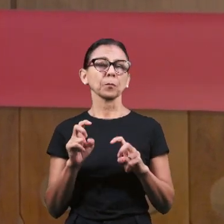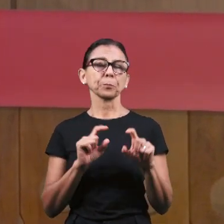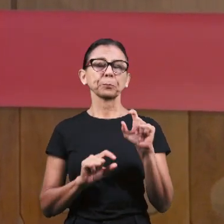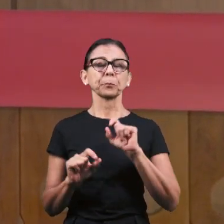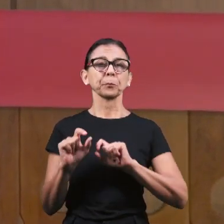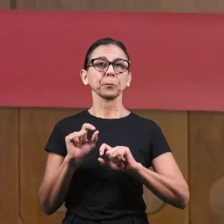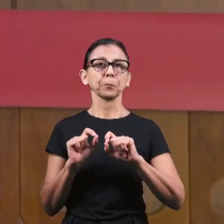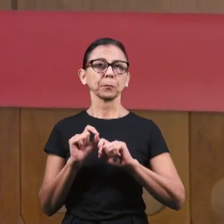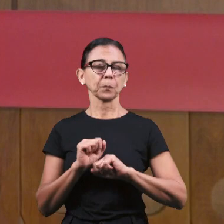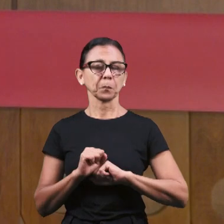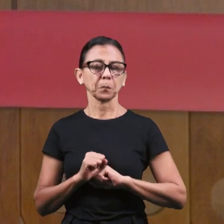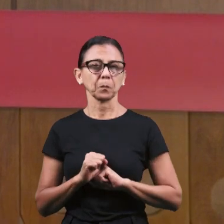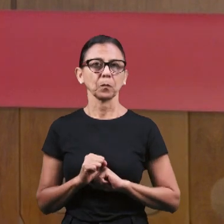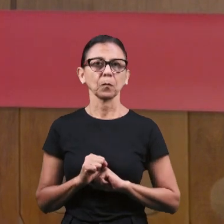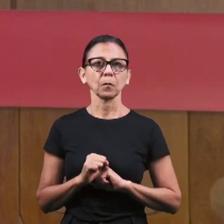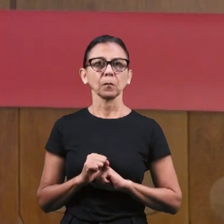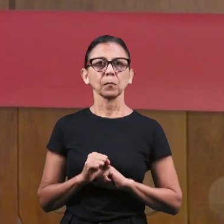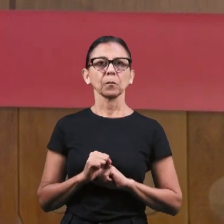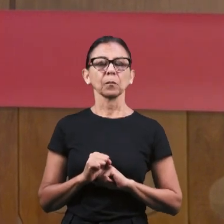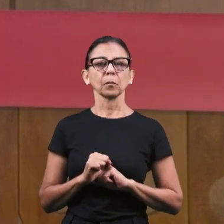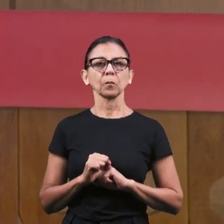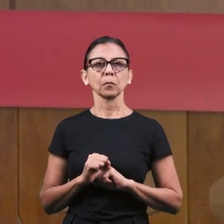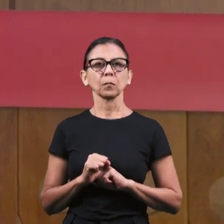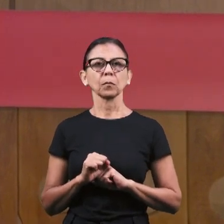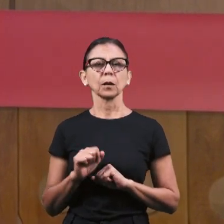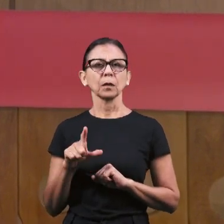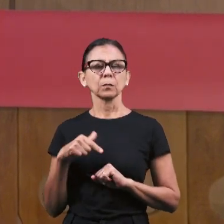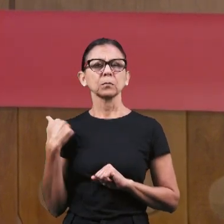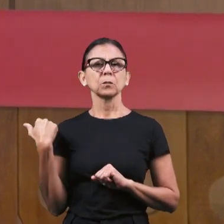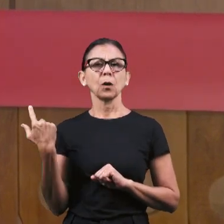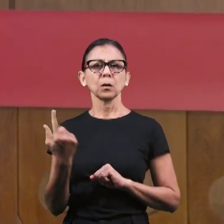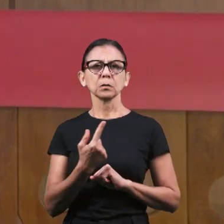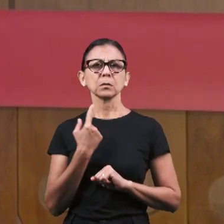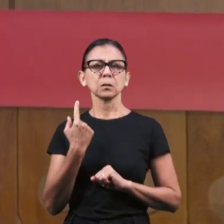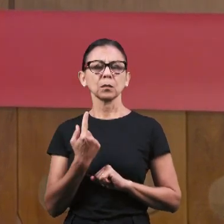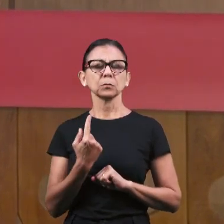vérité, nous vivons jusqu'ici